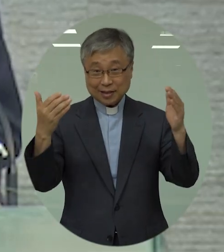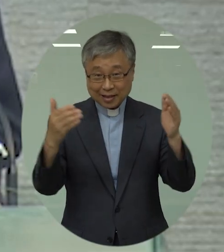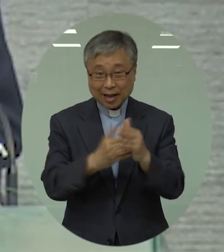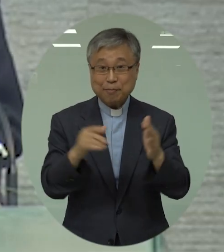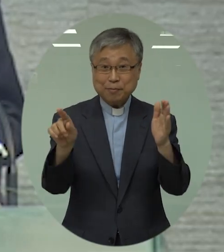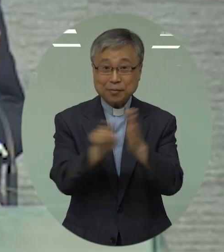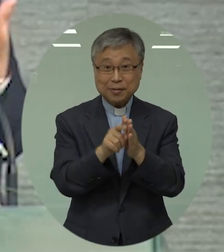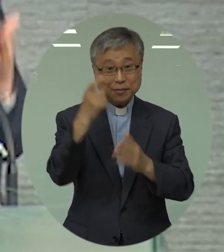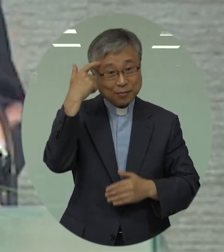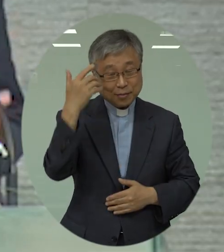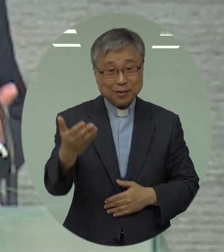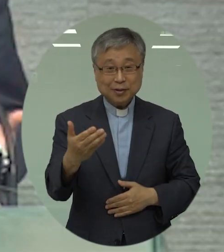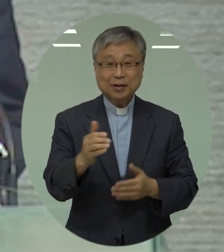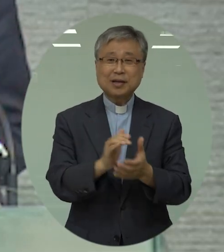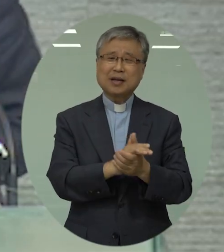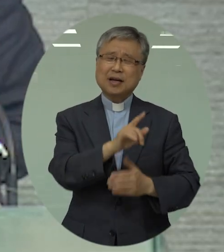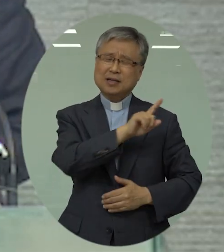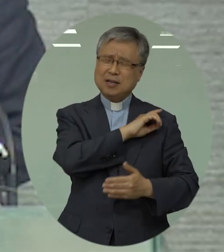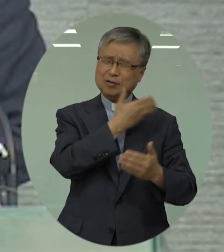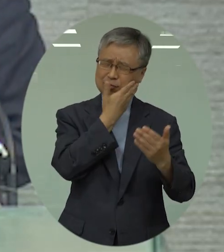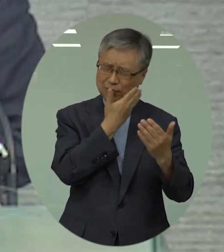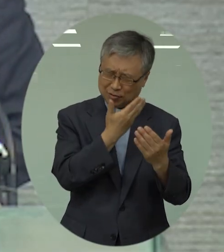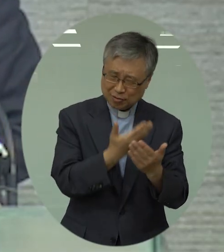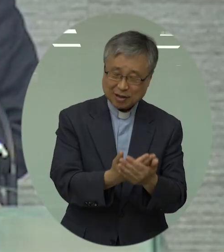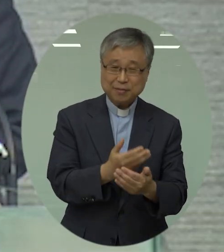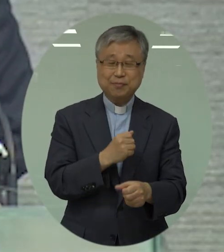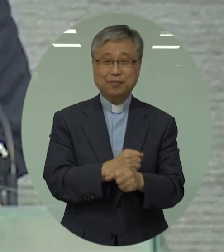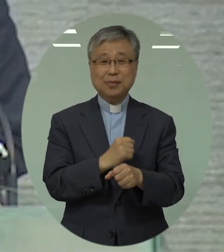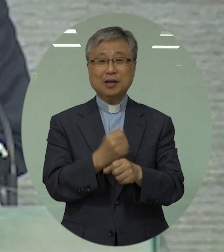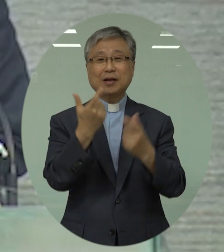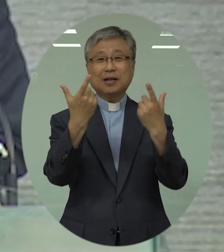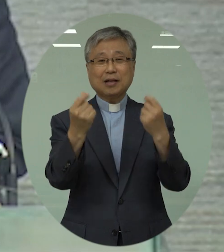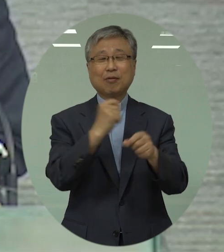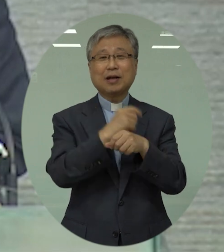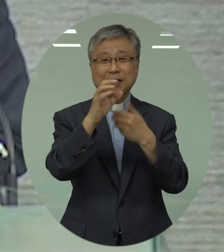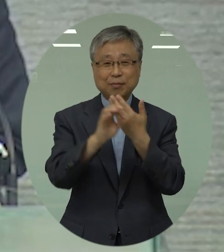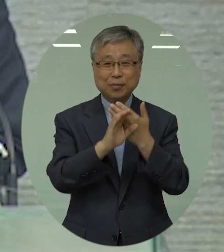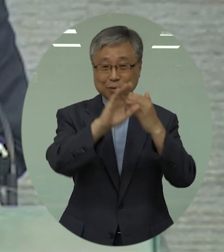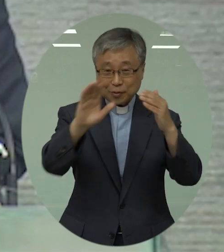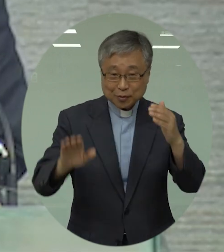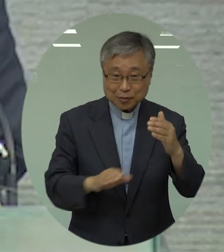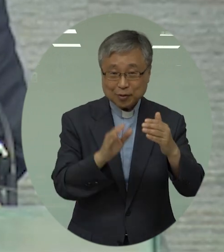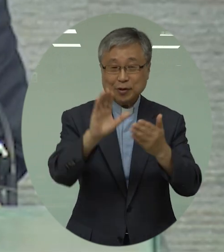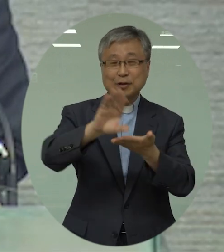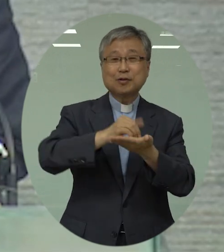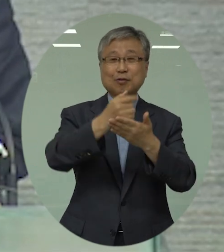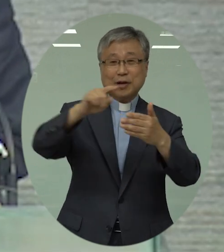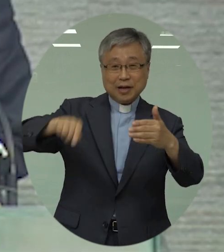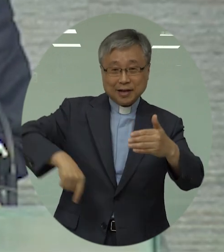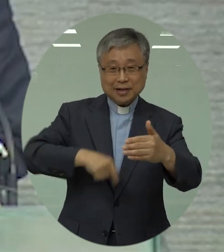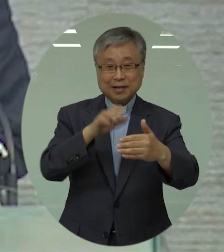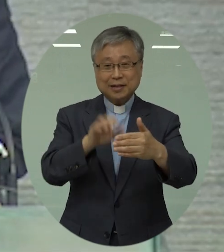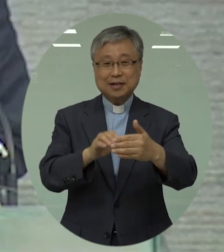믿으십니까? 이게 제일 중요한 거죠, 이게. 네. 자, 그렇다면 성도님은 이제 그리스도 안에서